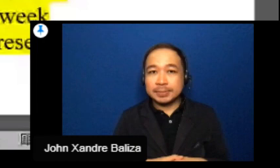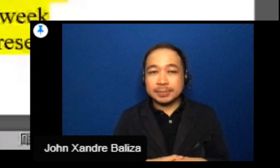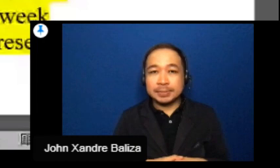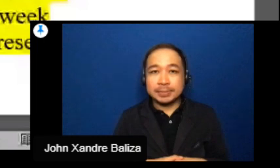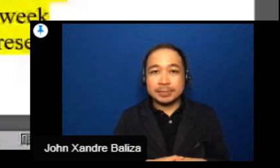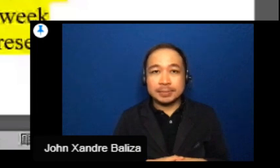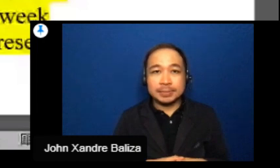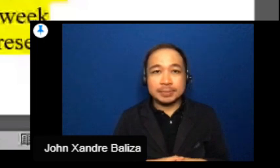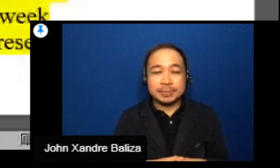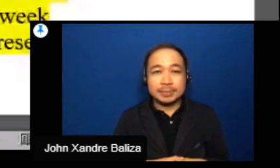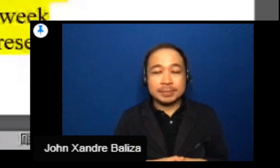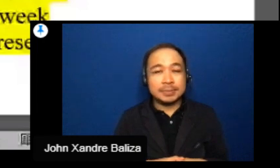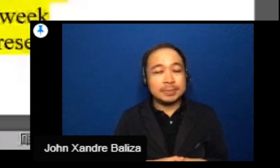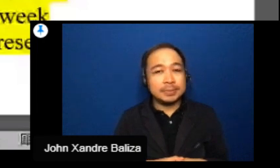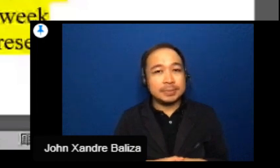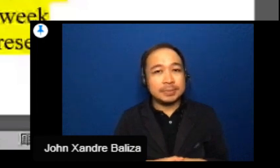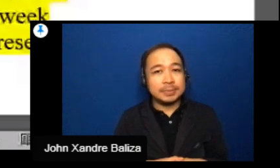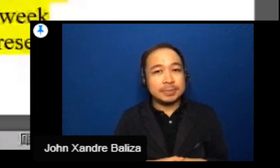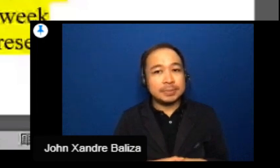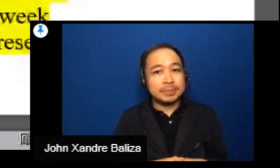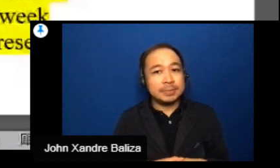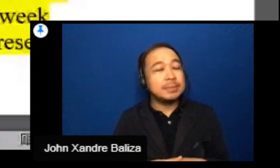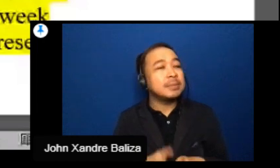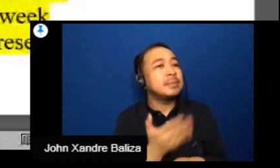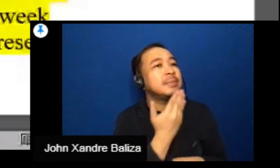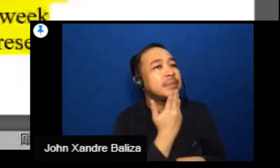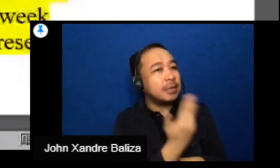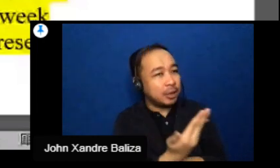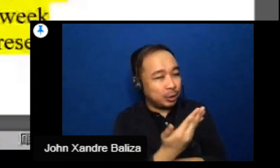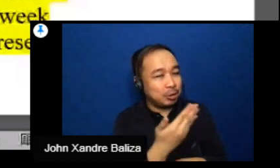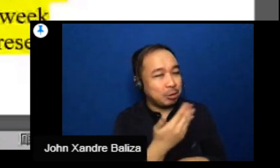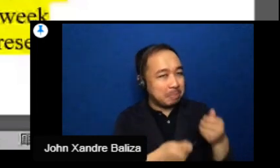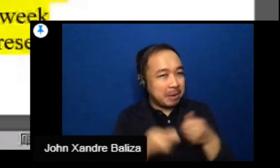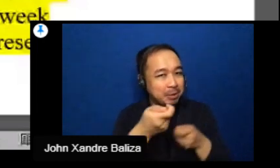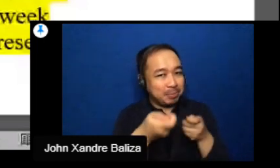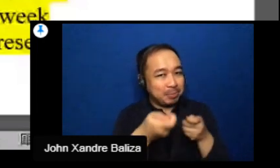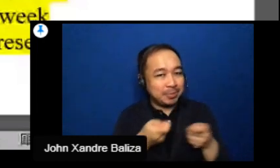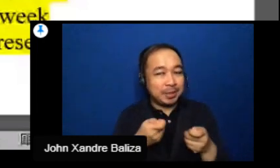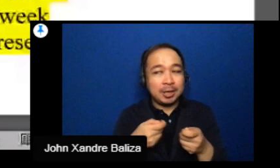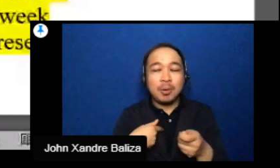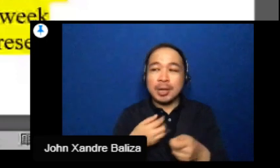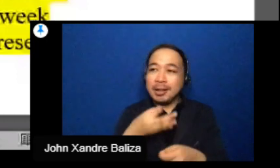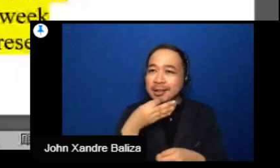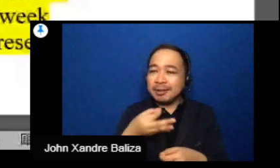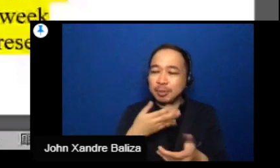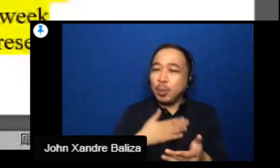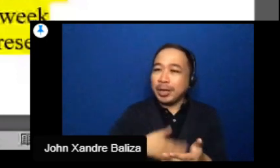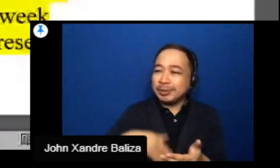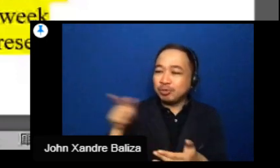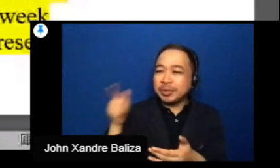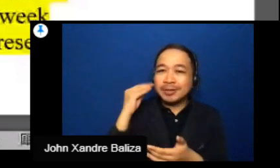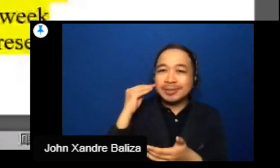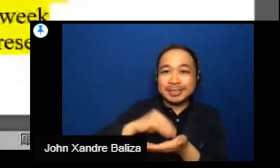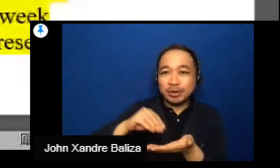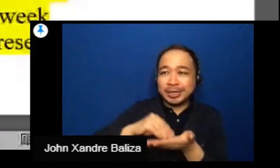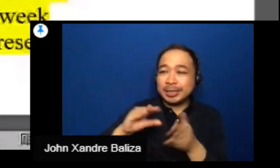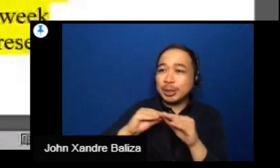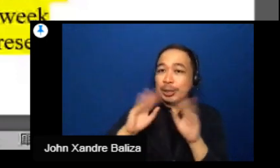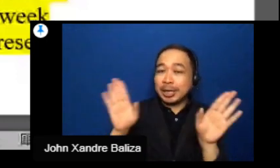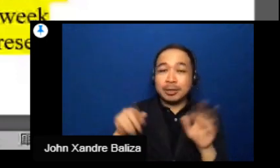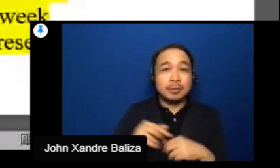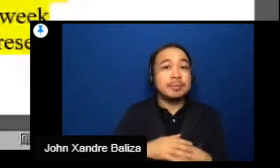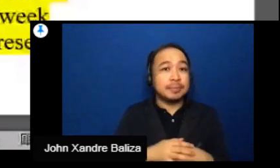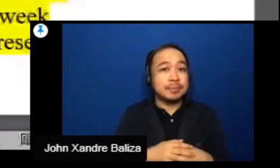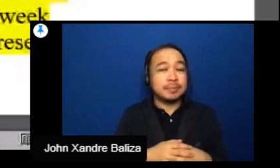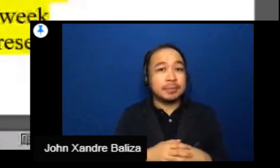谢谢主席女士，我想请那个秘书处再澄清一下，根据这个联合国通用这个文件标准，在提到北